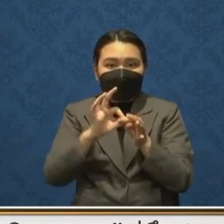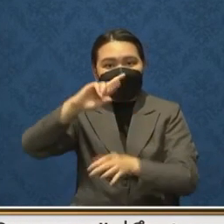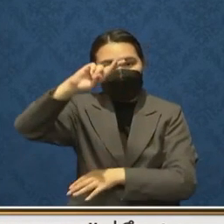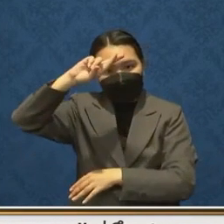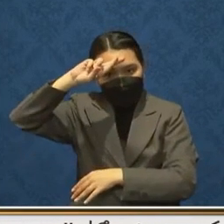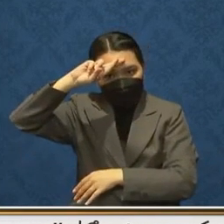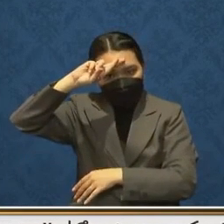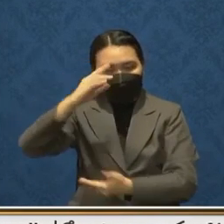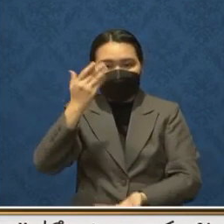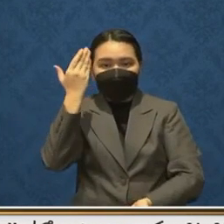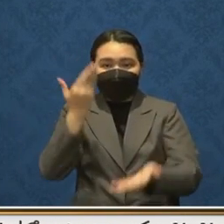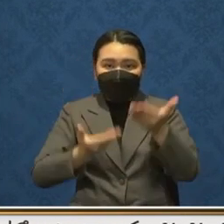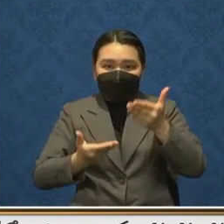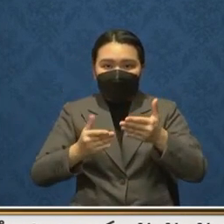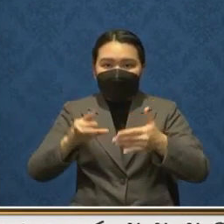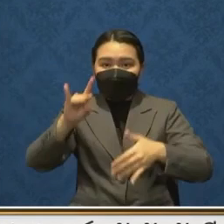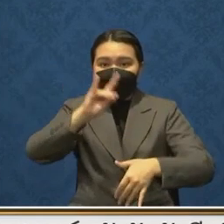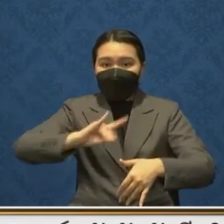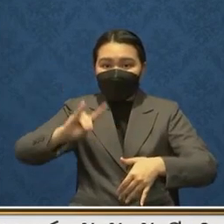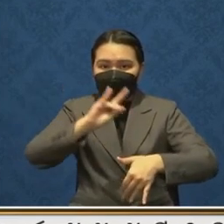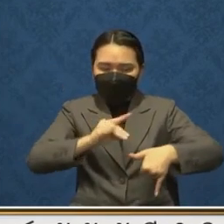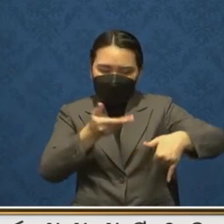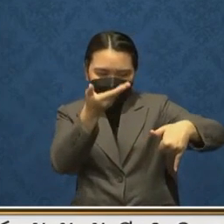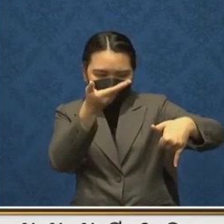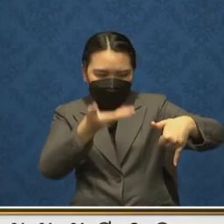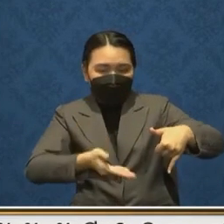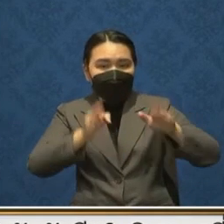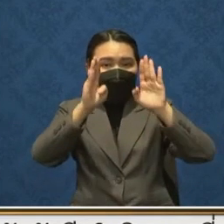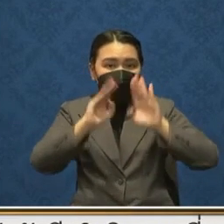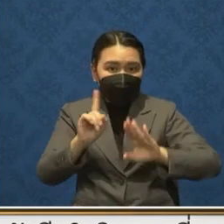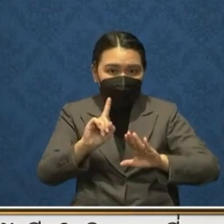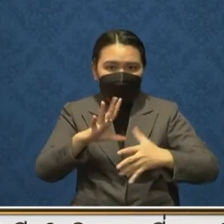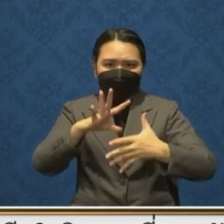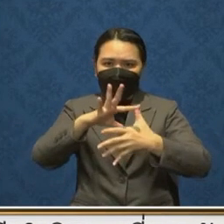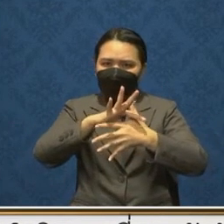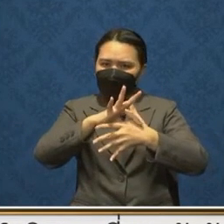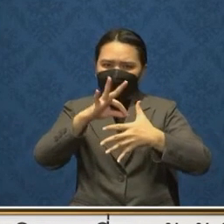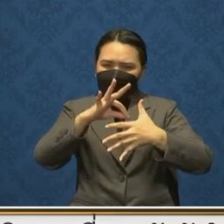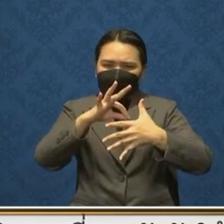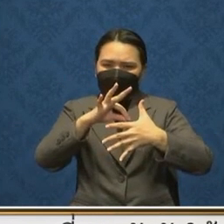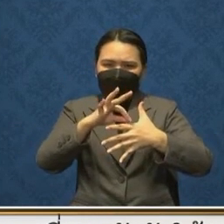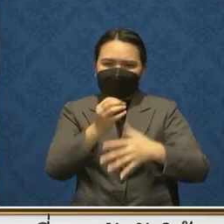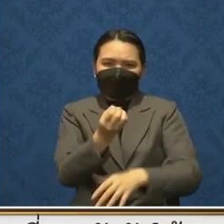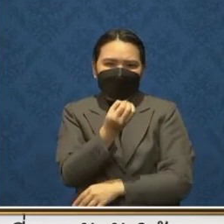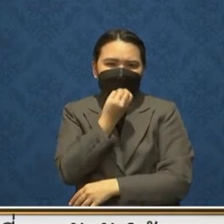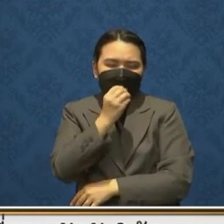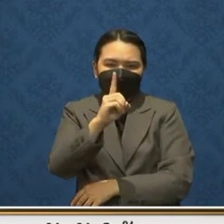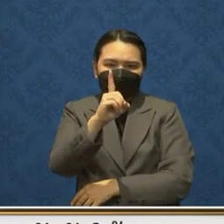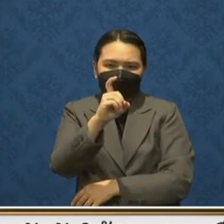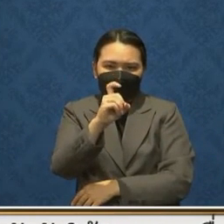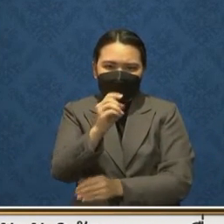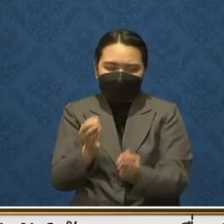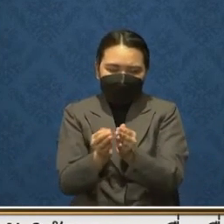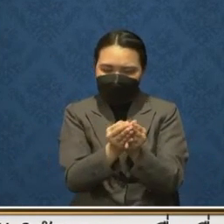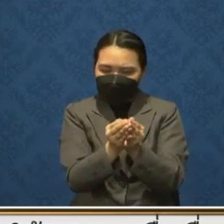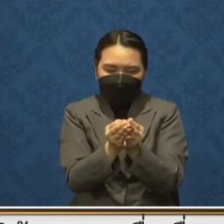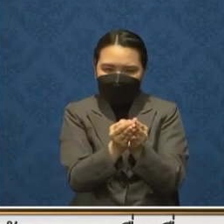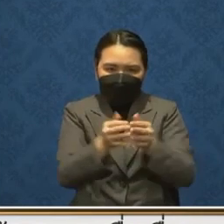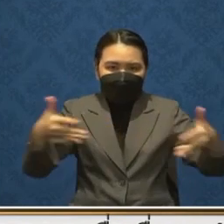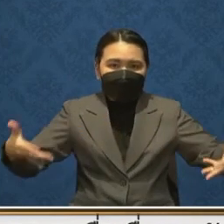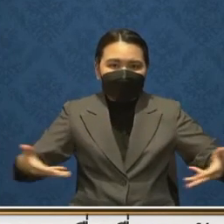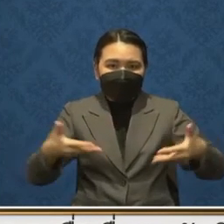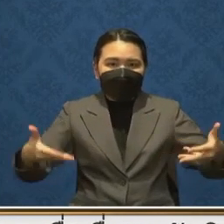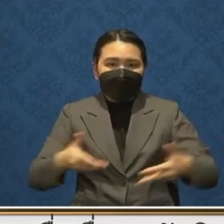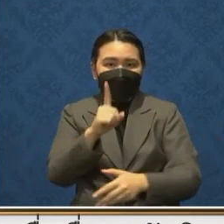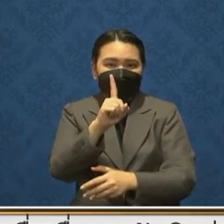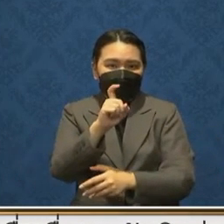สักษณะของสัตว์เนือสัตวที่ไม่หมอสมที่จะนำไปประกอบเป็อาหารตามพระรประ